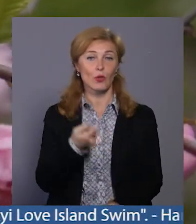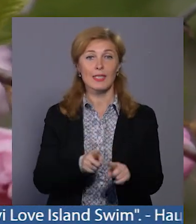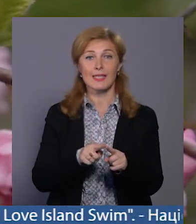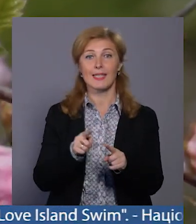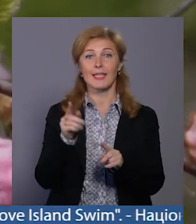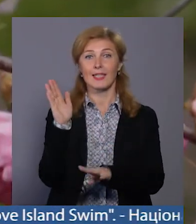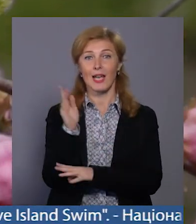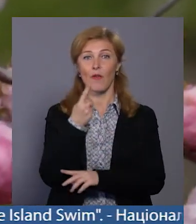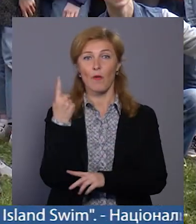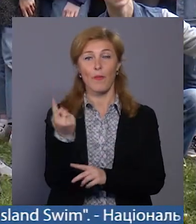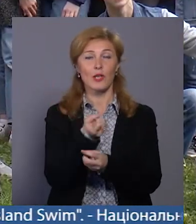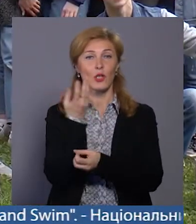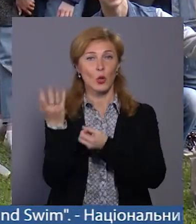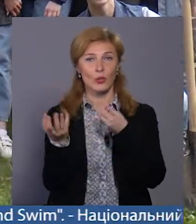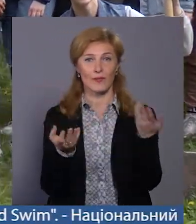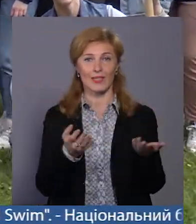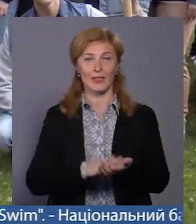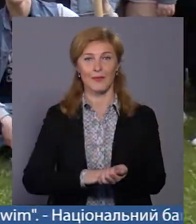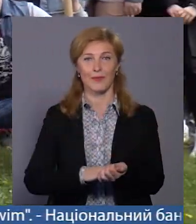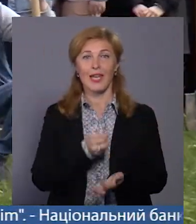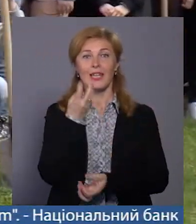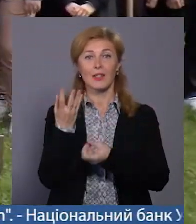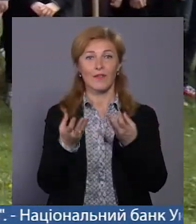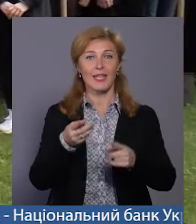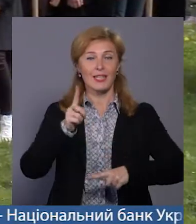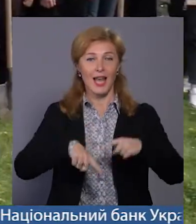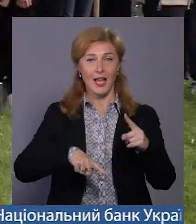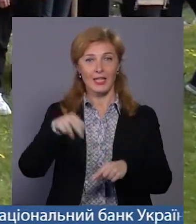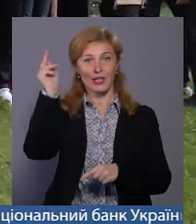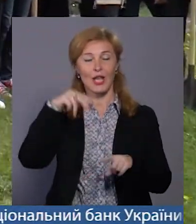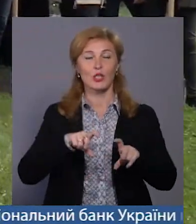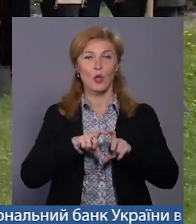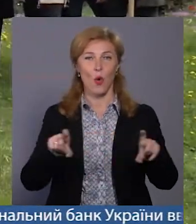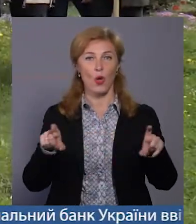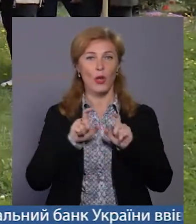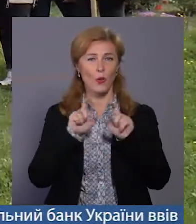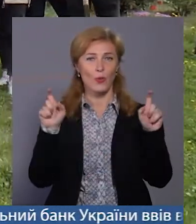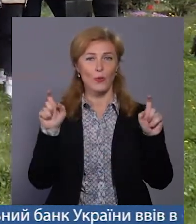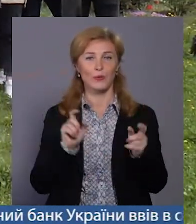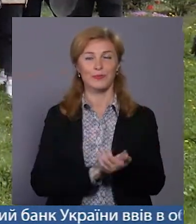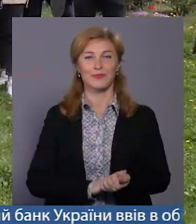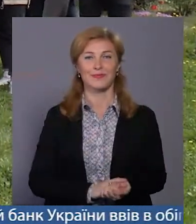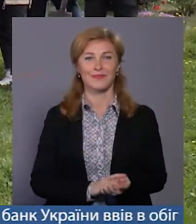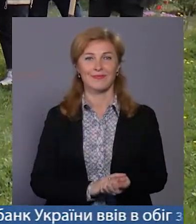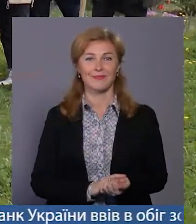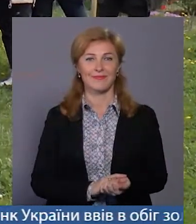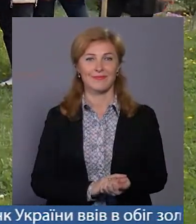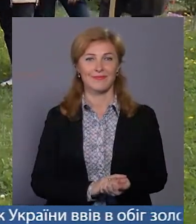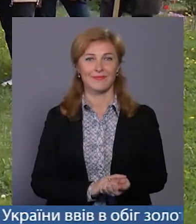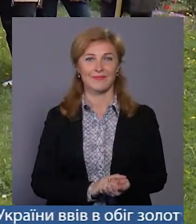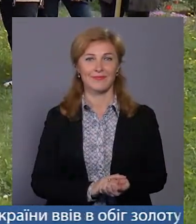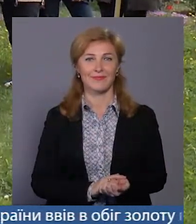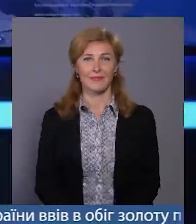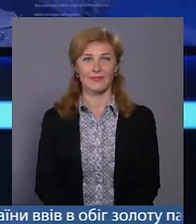дерева вперше розквітли. Квітне рідна школа! Ольга Нісміянова, Валерій Телеховський. Новини